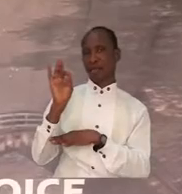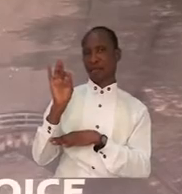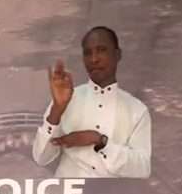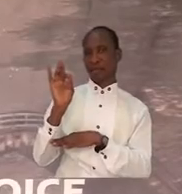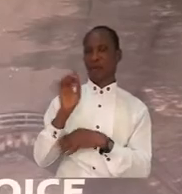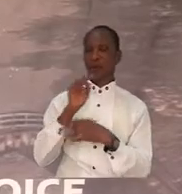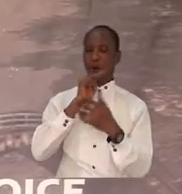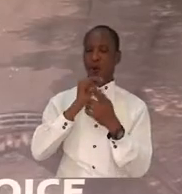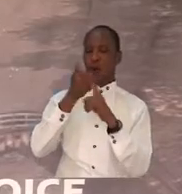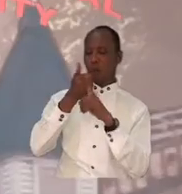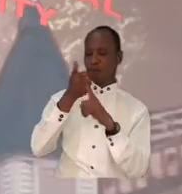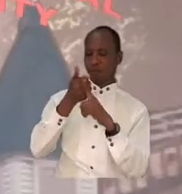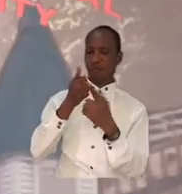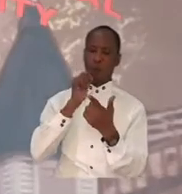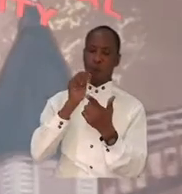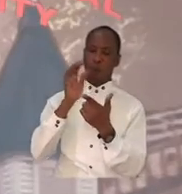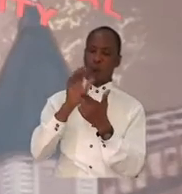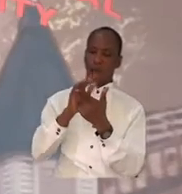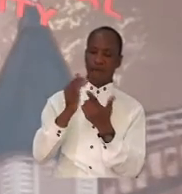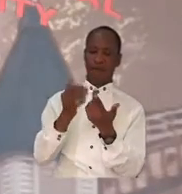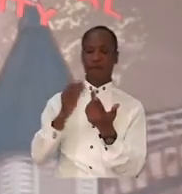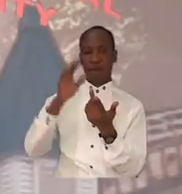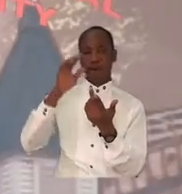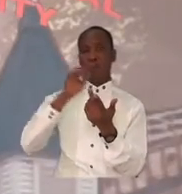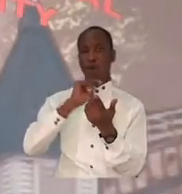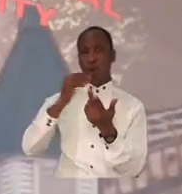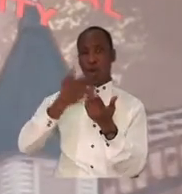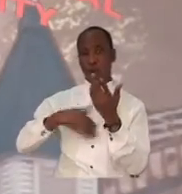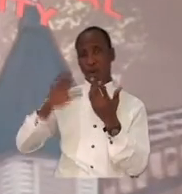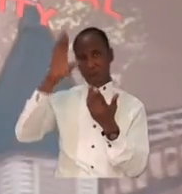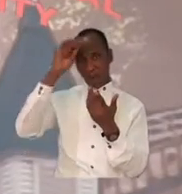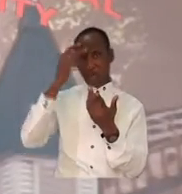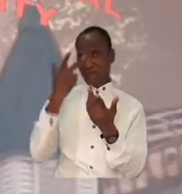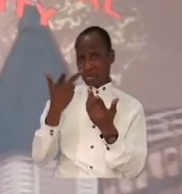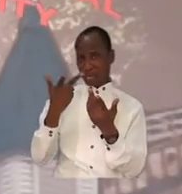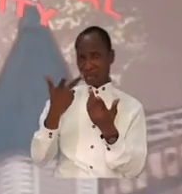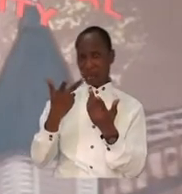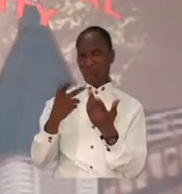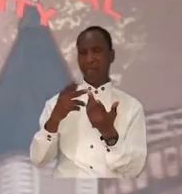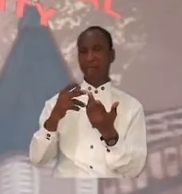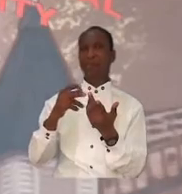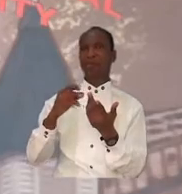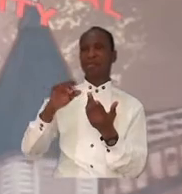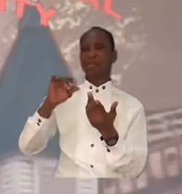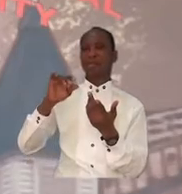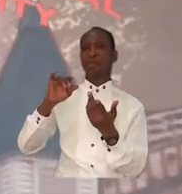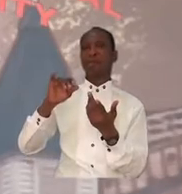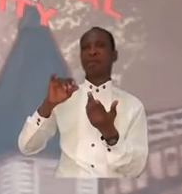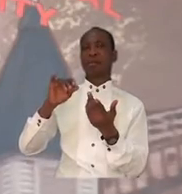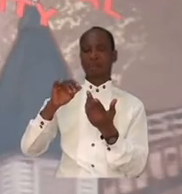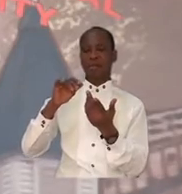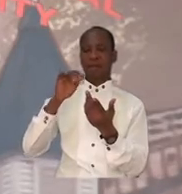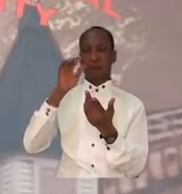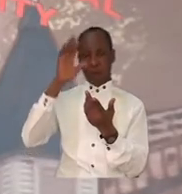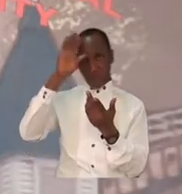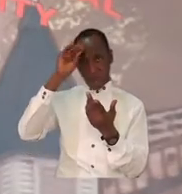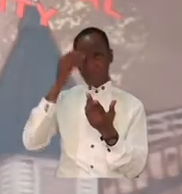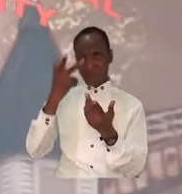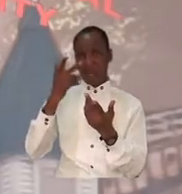nuankasa neyere ne mame mami yensa. Shem, Ham, ni Japhet, ene wansu wanyire no nipa